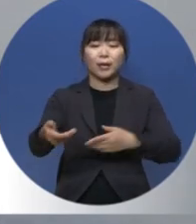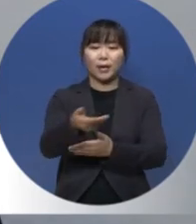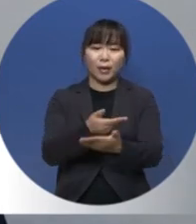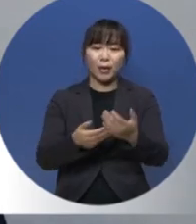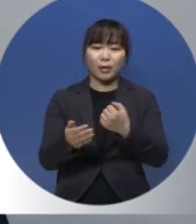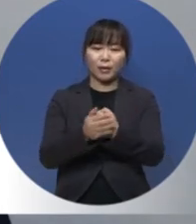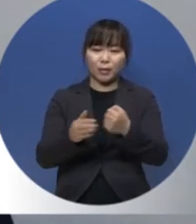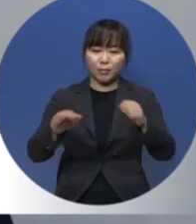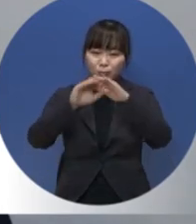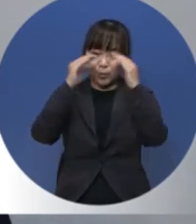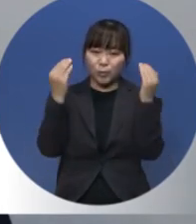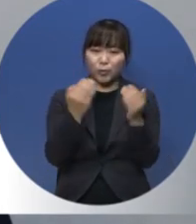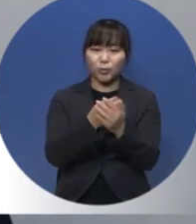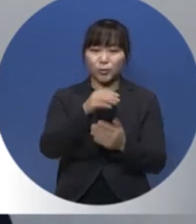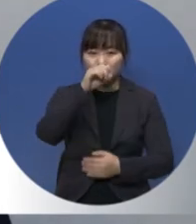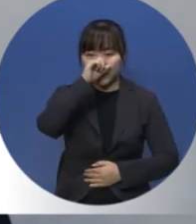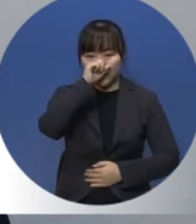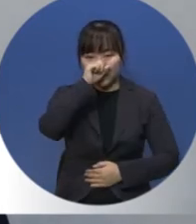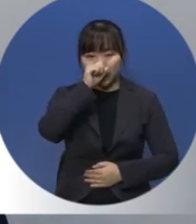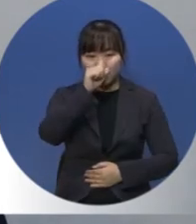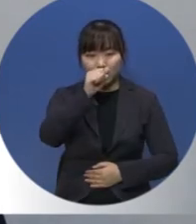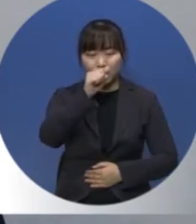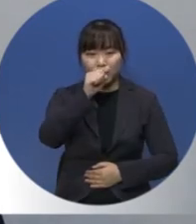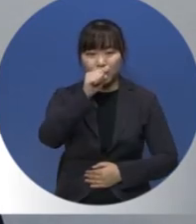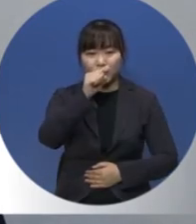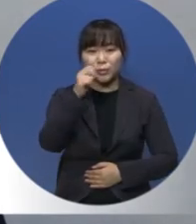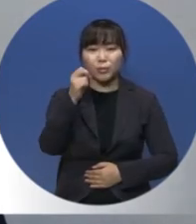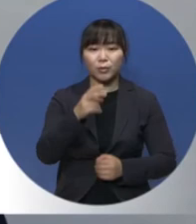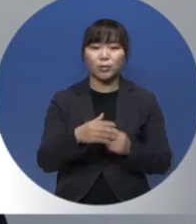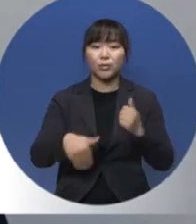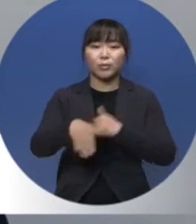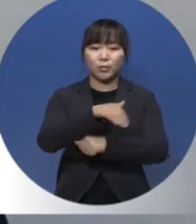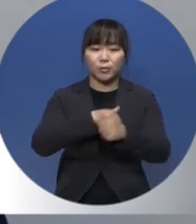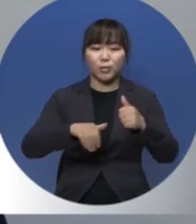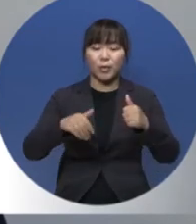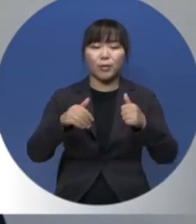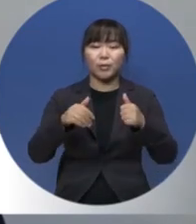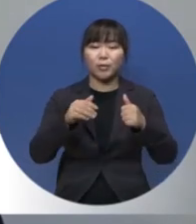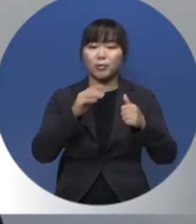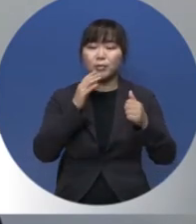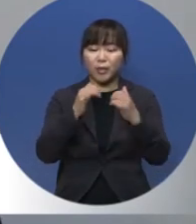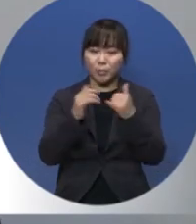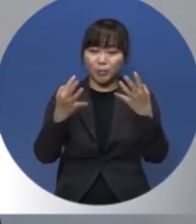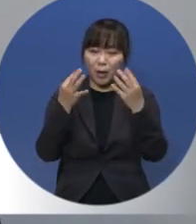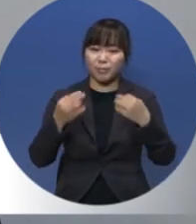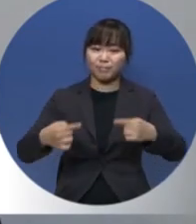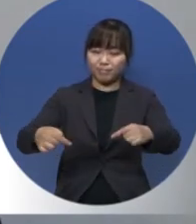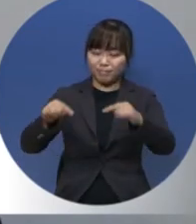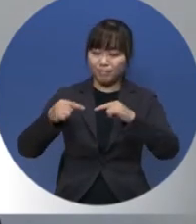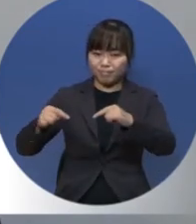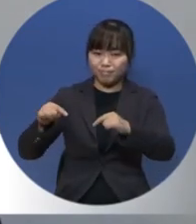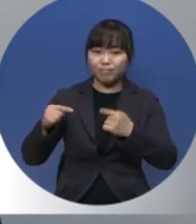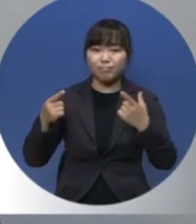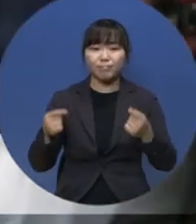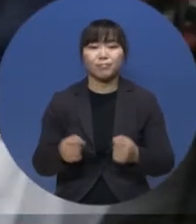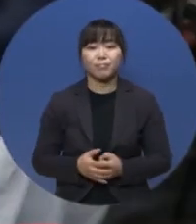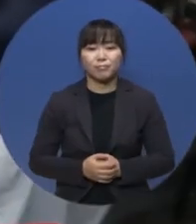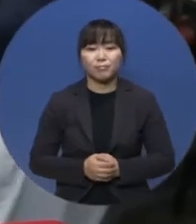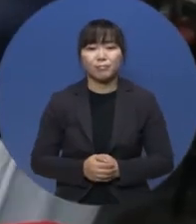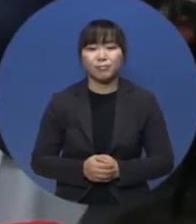하니까 모두들 더 또 좋아하시는 것 같고 주변에 또 사람들도 많이 동참해 주시는 것